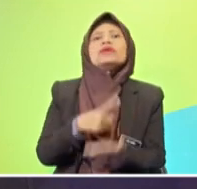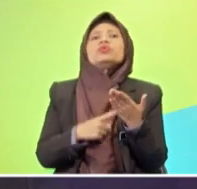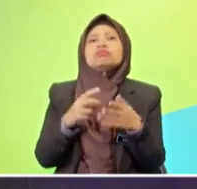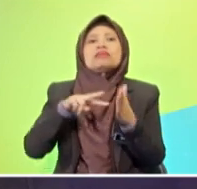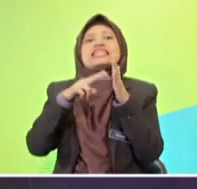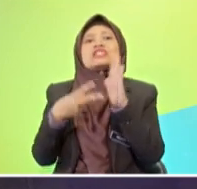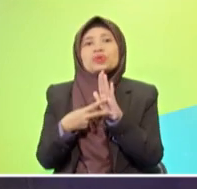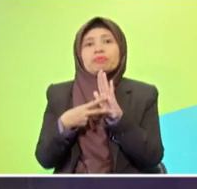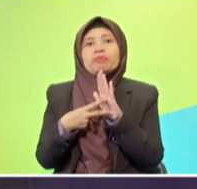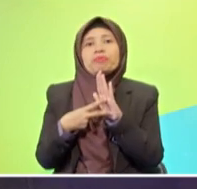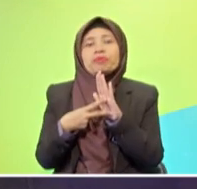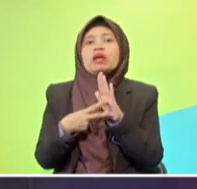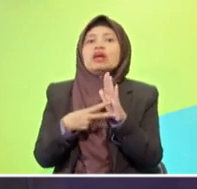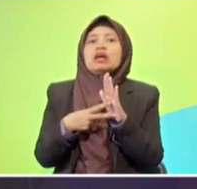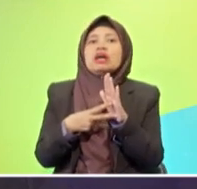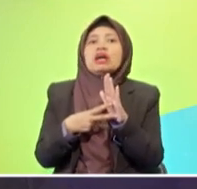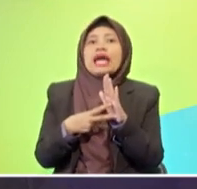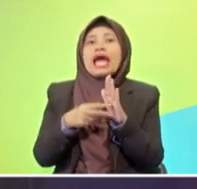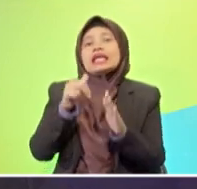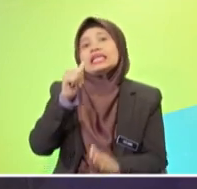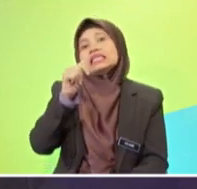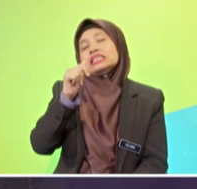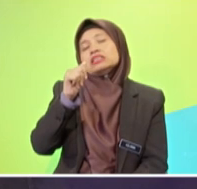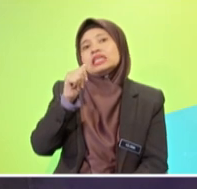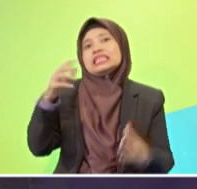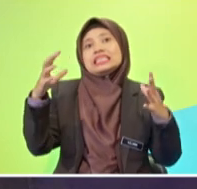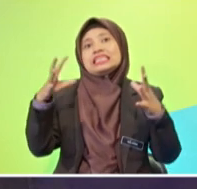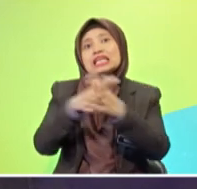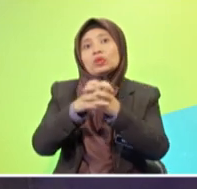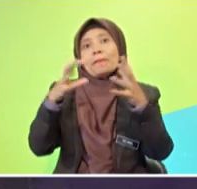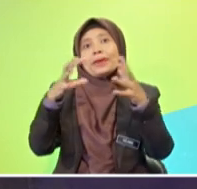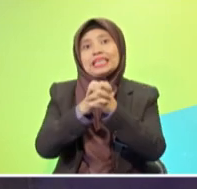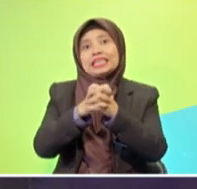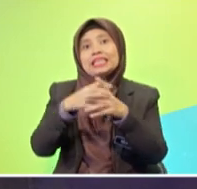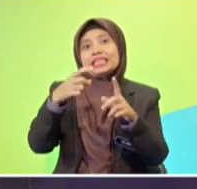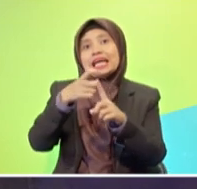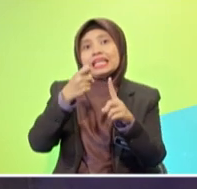jadi teknik kue ini merupakan akronim ataupun cantuman kepada